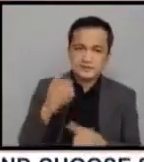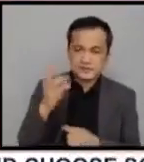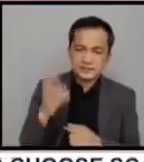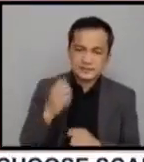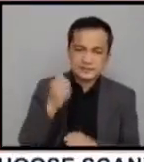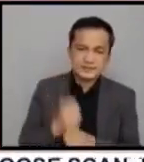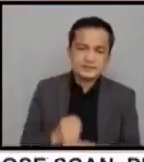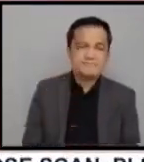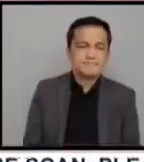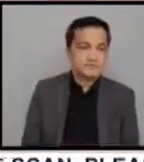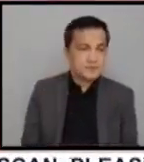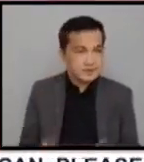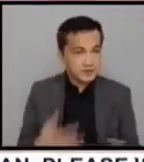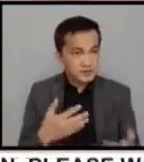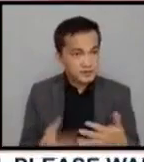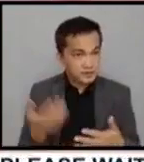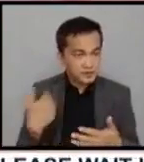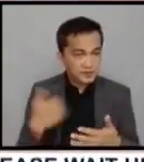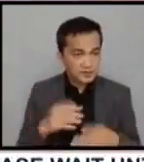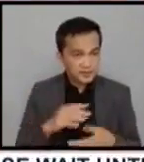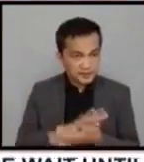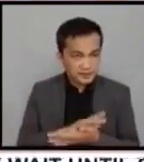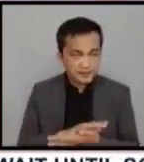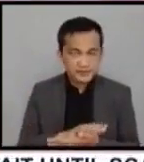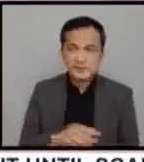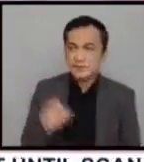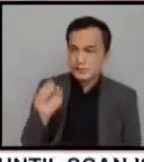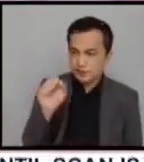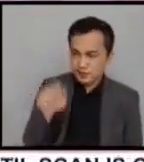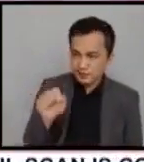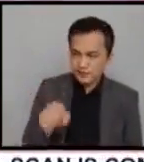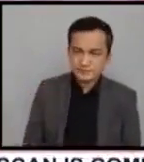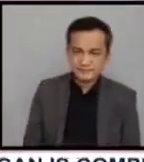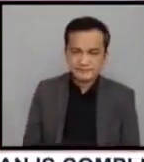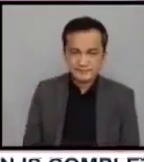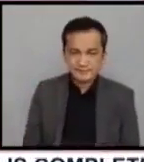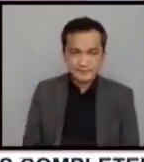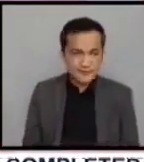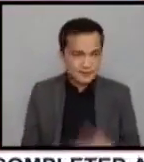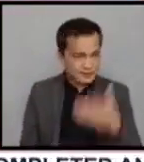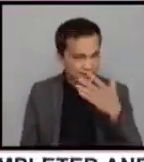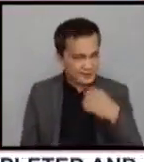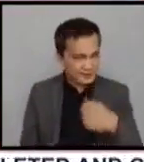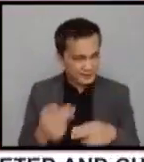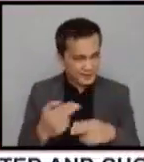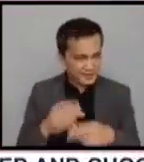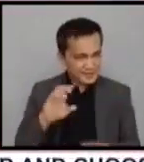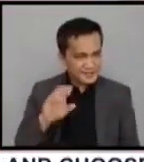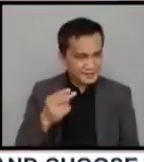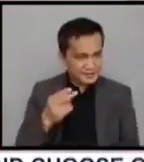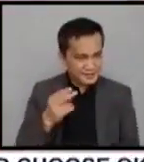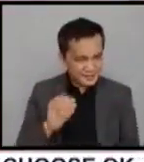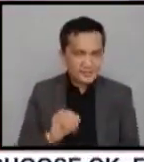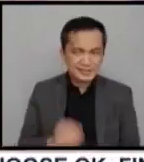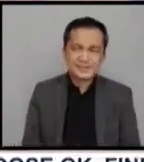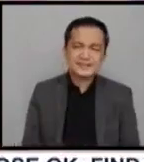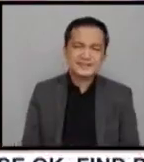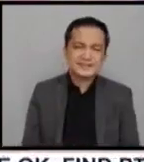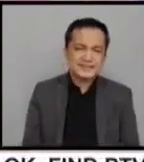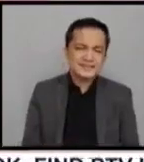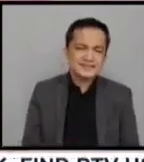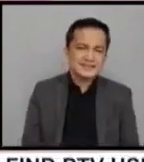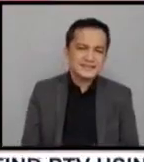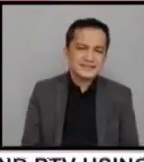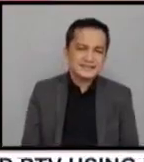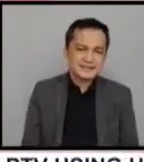Even before the pandemic, no? Ah, yes po. Yeah. Ayan, ang ganda ng pangalan kasi chi. Okay. Ayan, so, ayan na, nabuo na ang